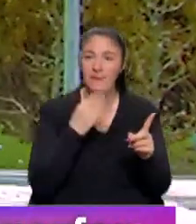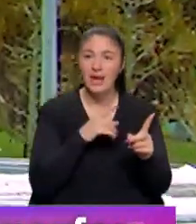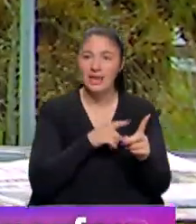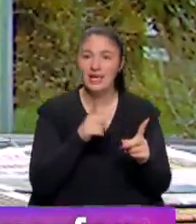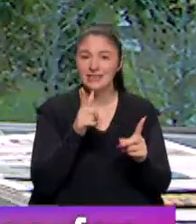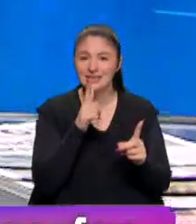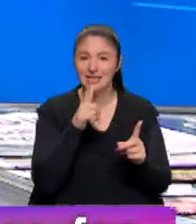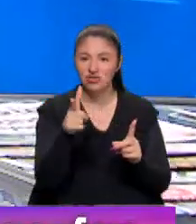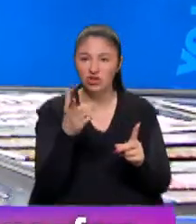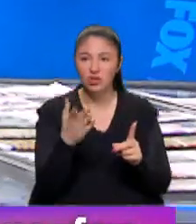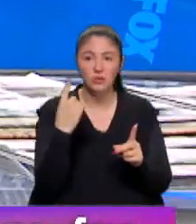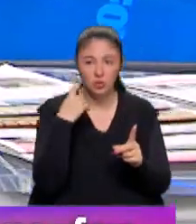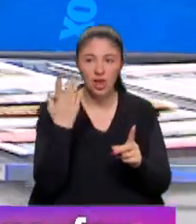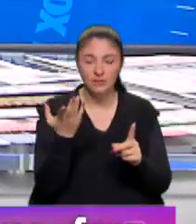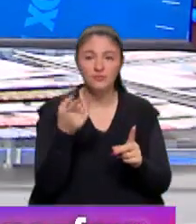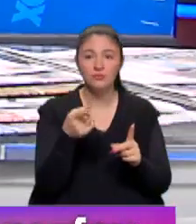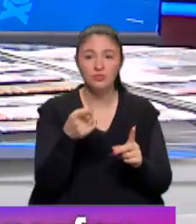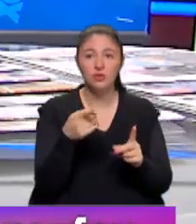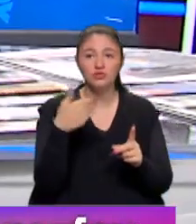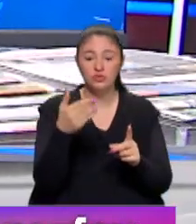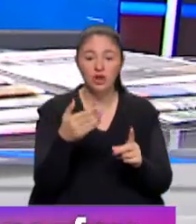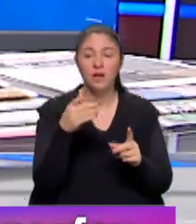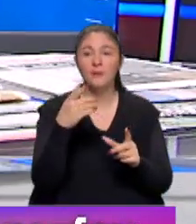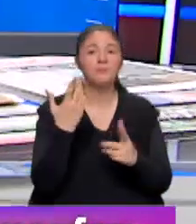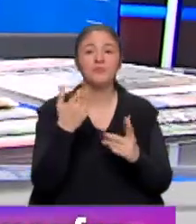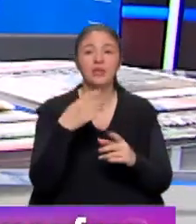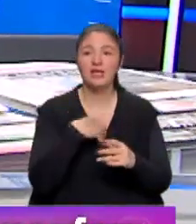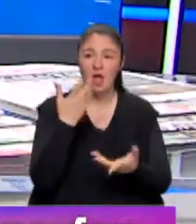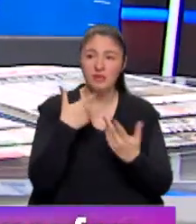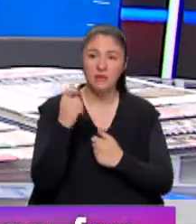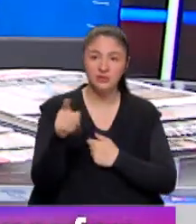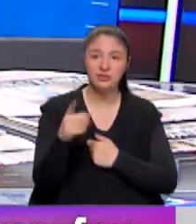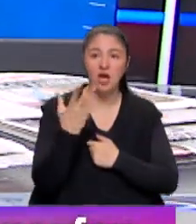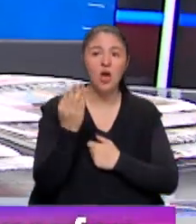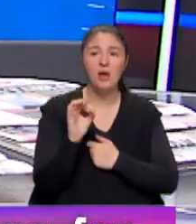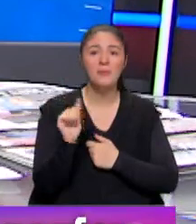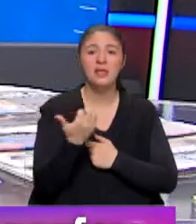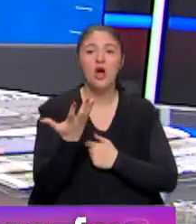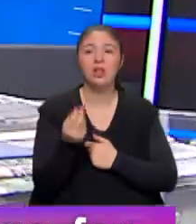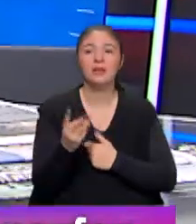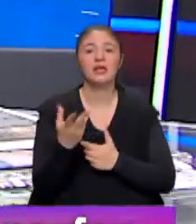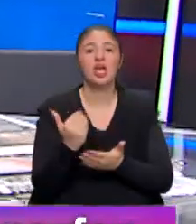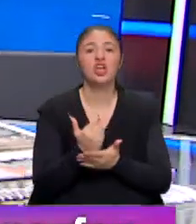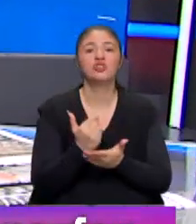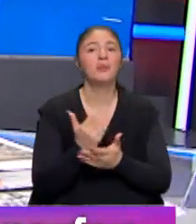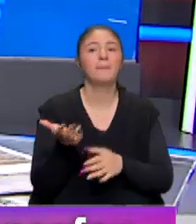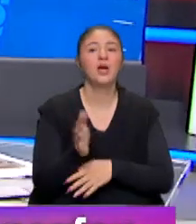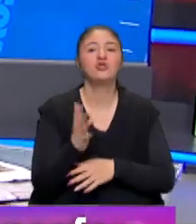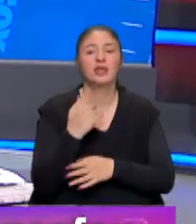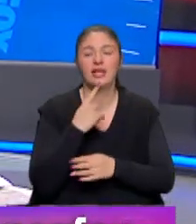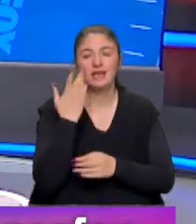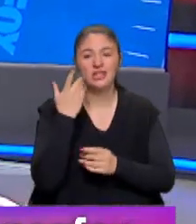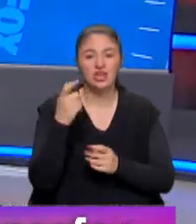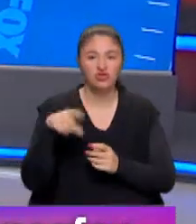Emeklinin seslenişi bir duyalım, sonra emeklimiz de bize kendisini bir anlatsın. Daha önemli ne olabilir ki geçimden başka